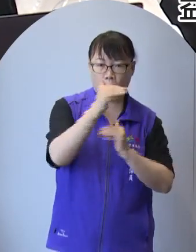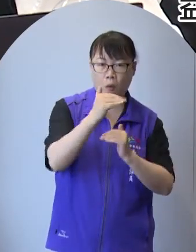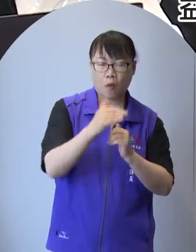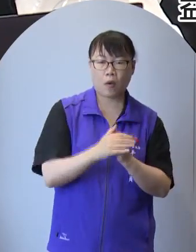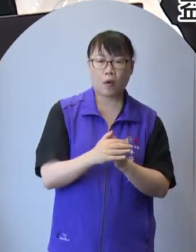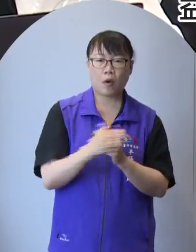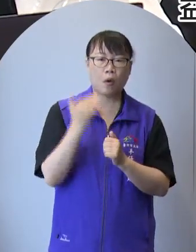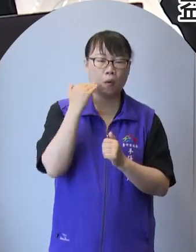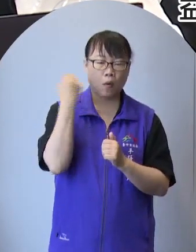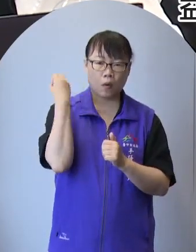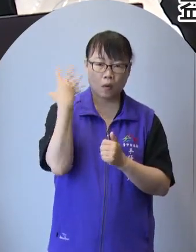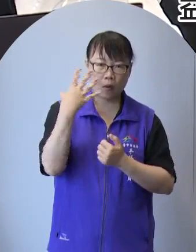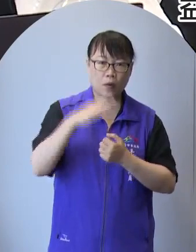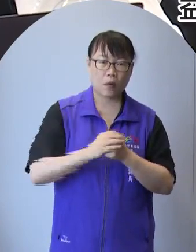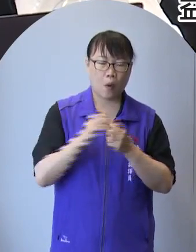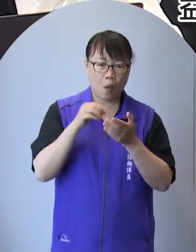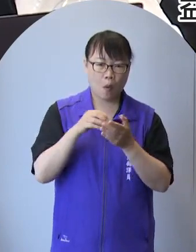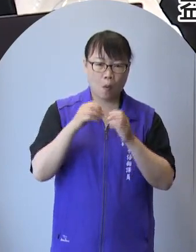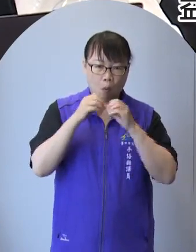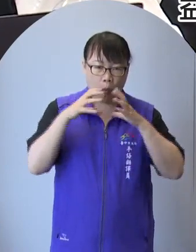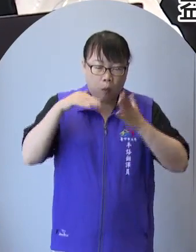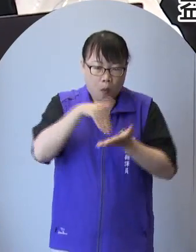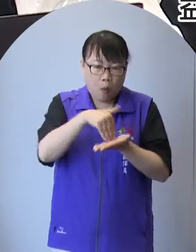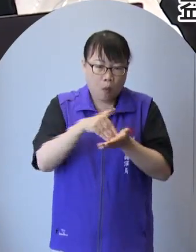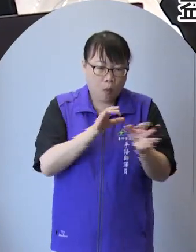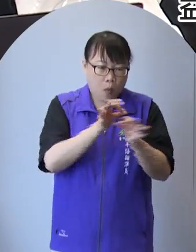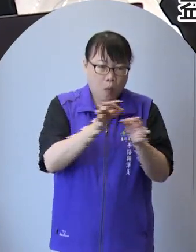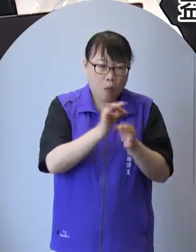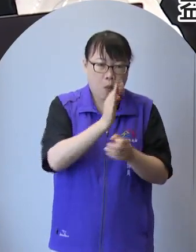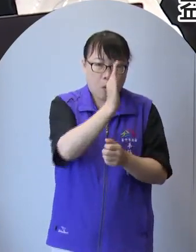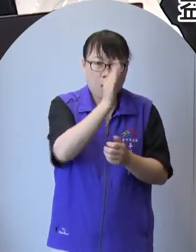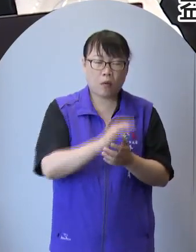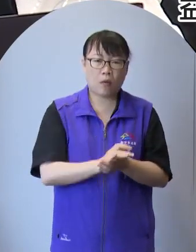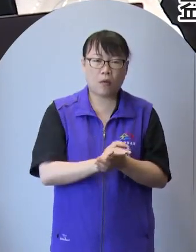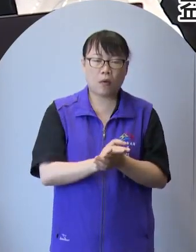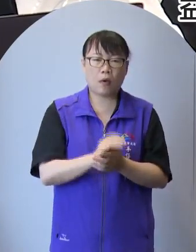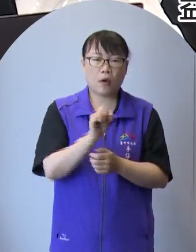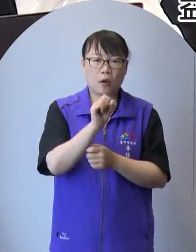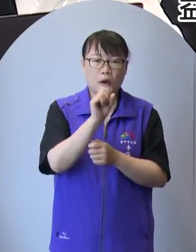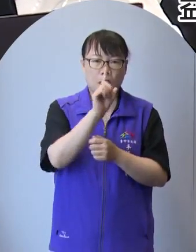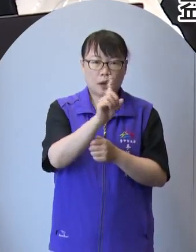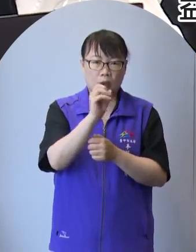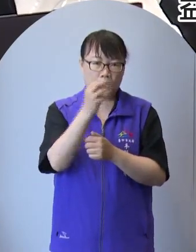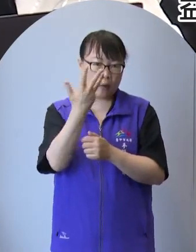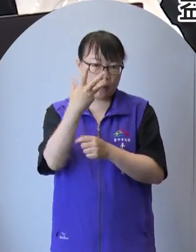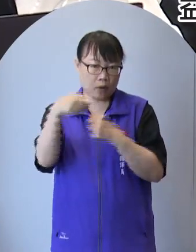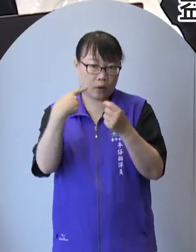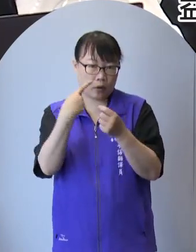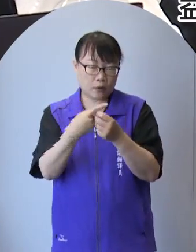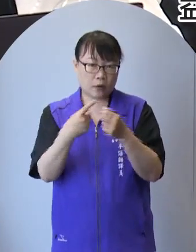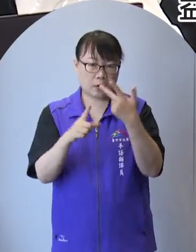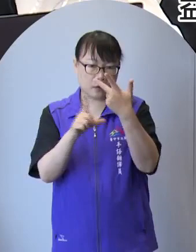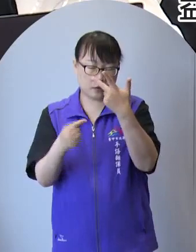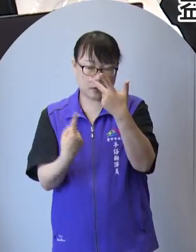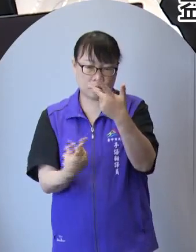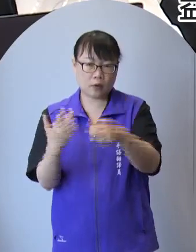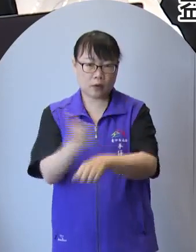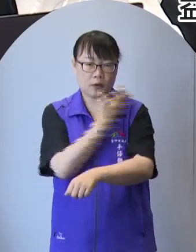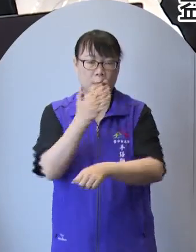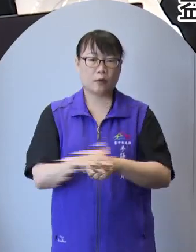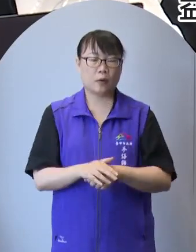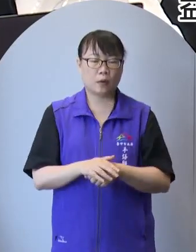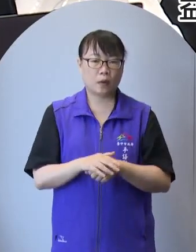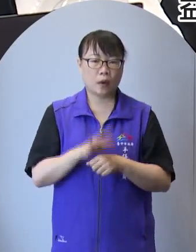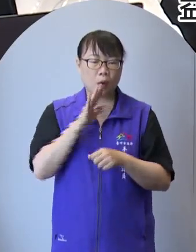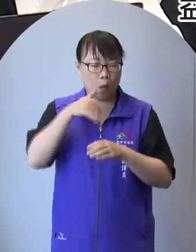塑胶袋的使用的店家。那到108年7月1日起，那塑胶的吸管，因为大家看